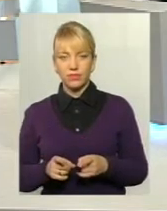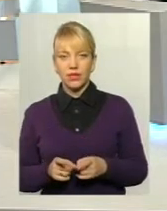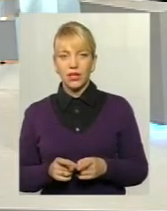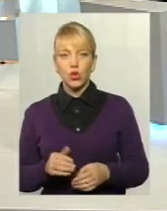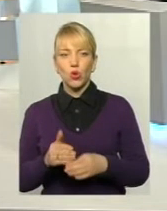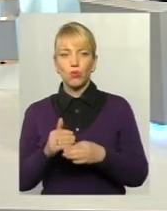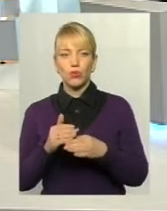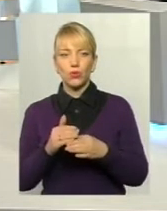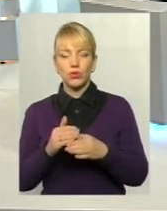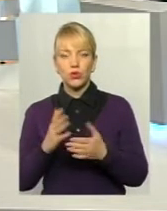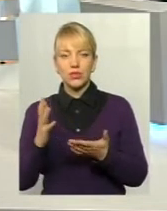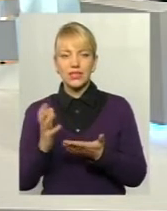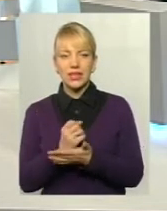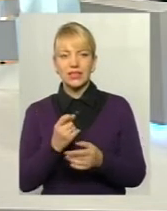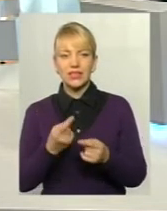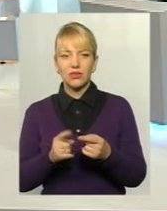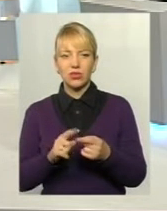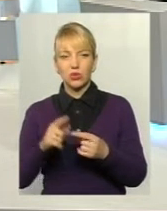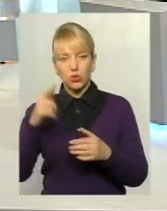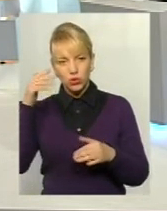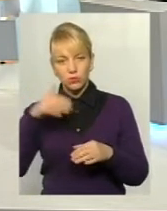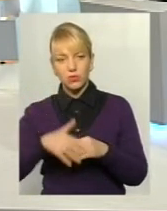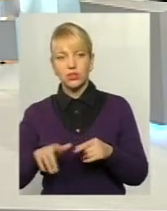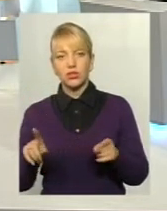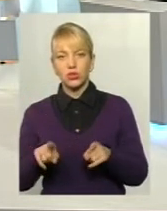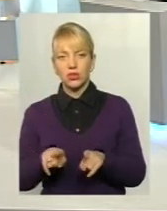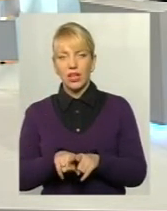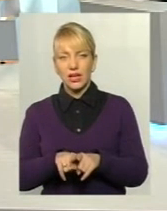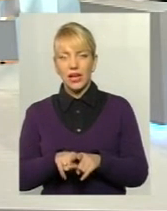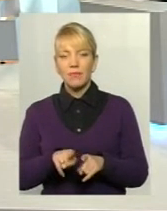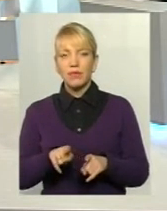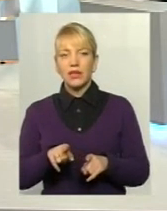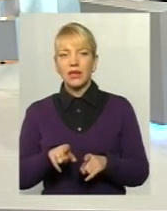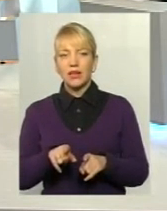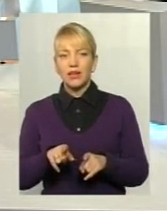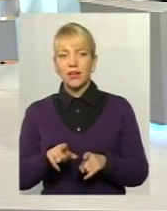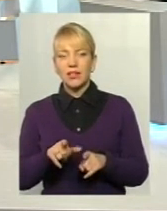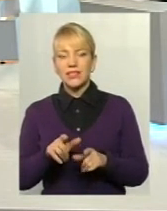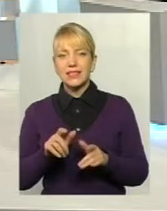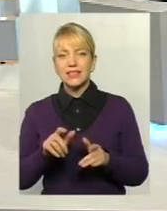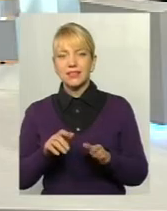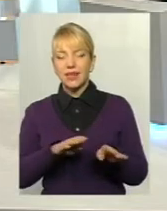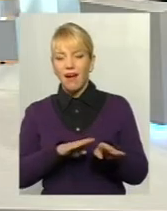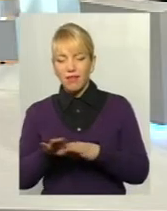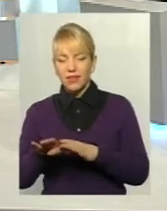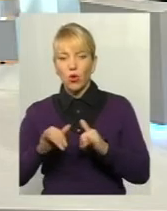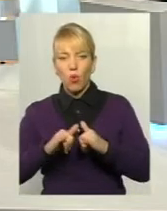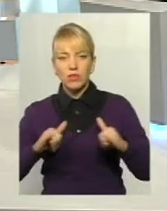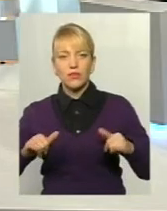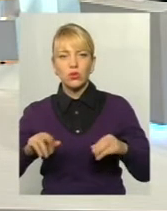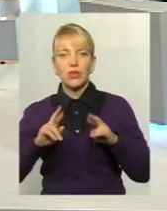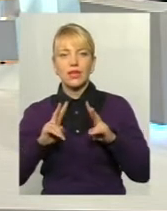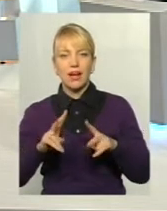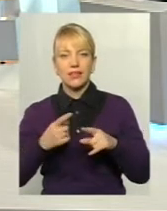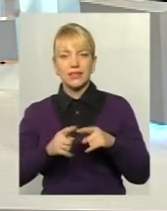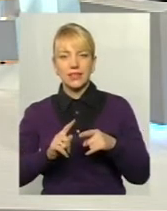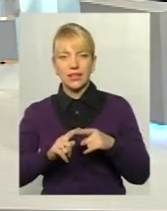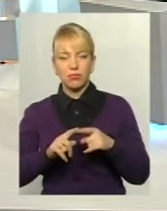досягти того і зрозуміти, що таке філософія того сталого розвитку і як це